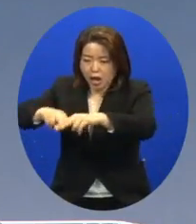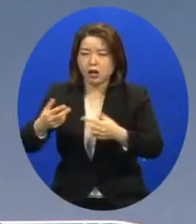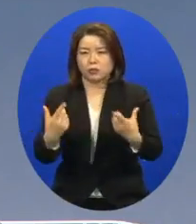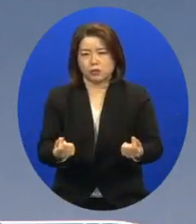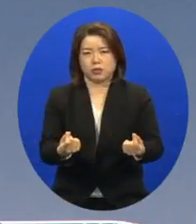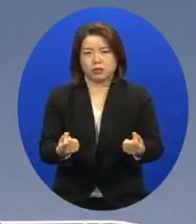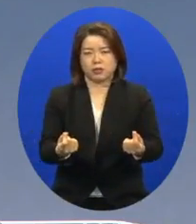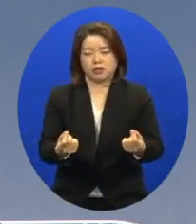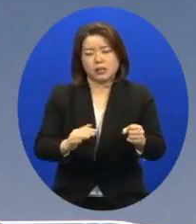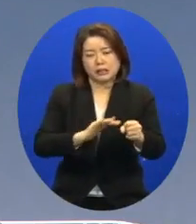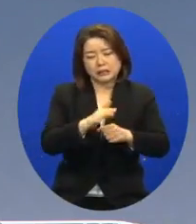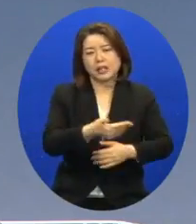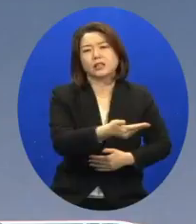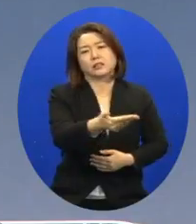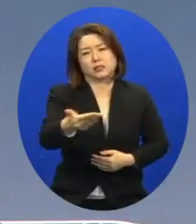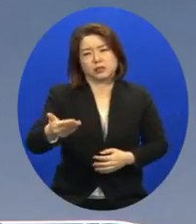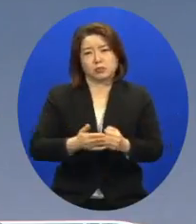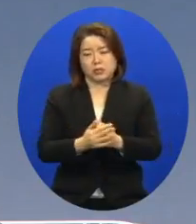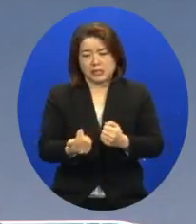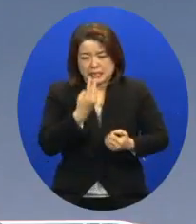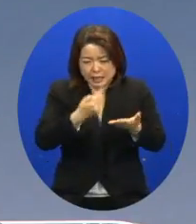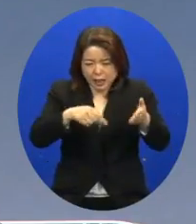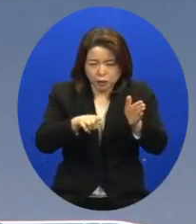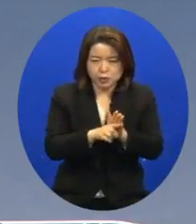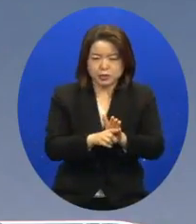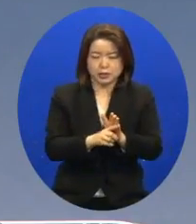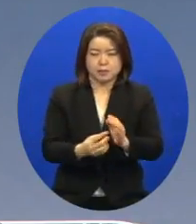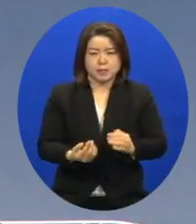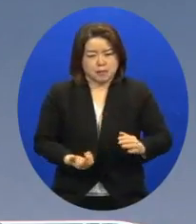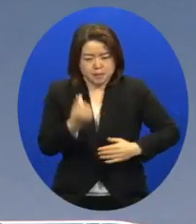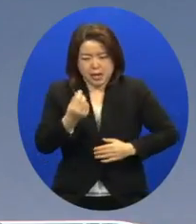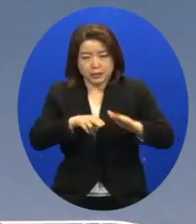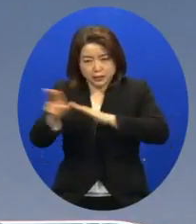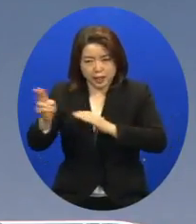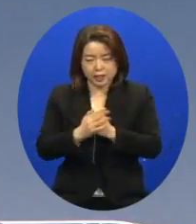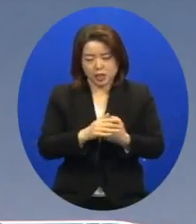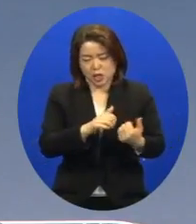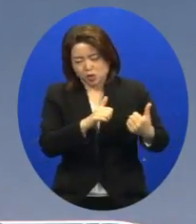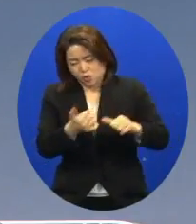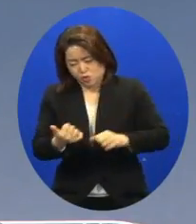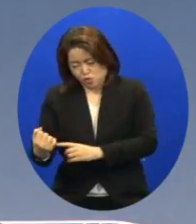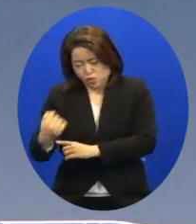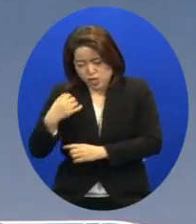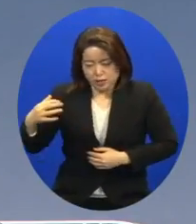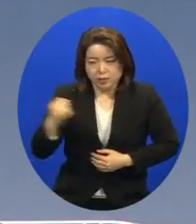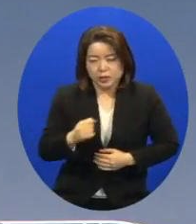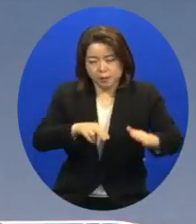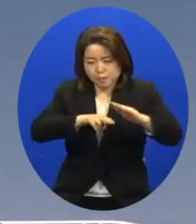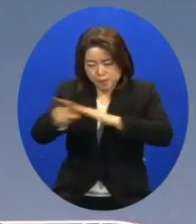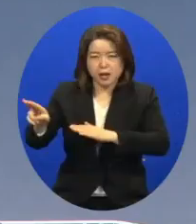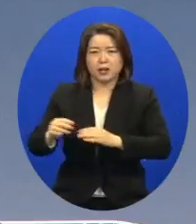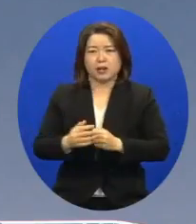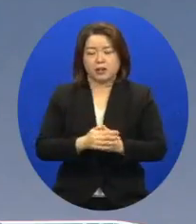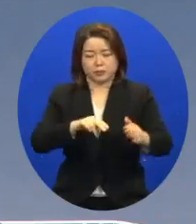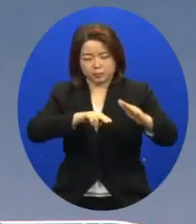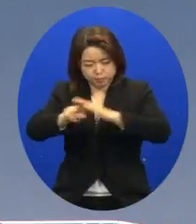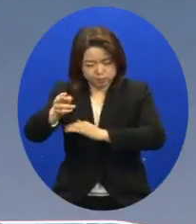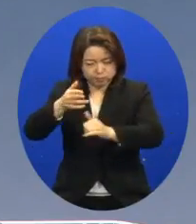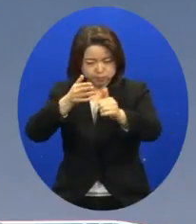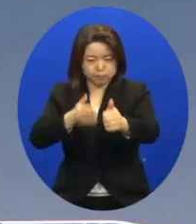사랑하는 여러분 들이 시오 사려면 다른 하십시오 죽을 힘을 다하여 타난 하십시오 단란